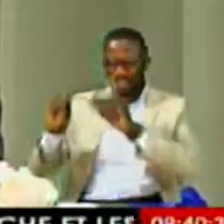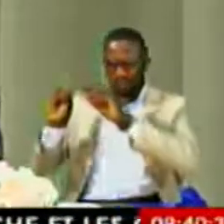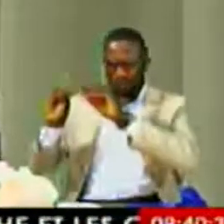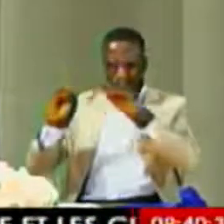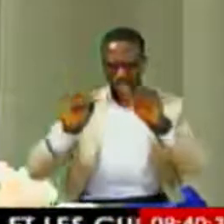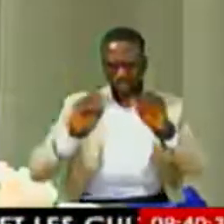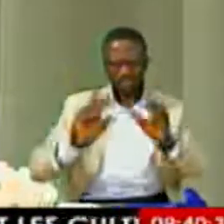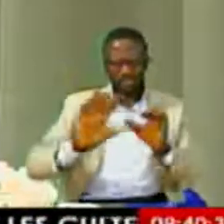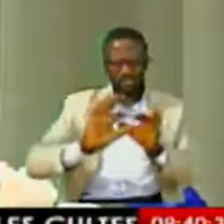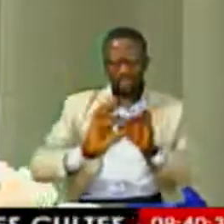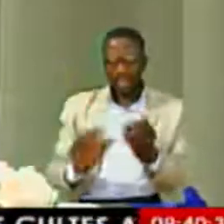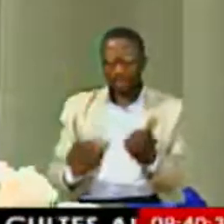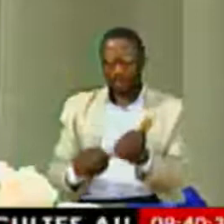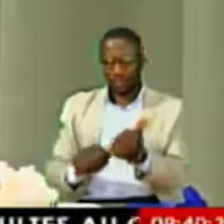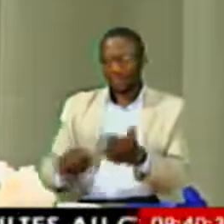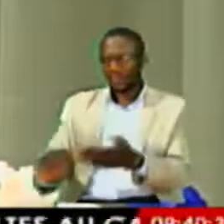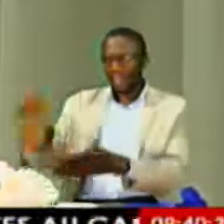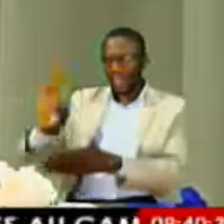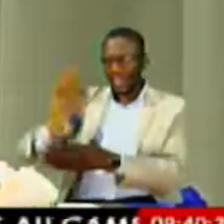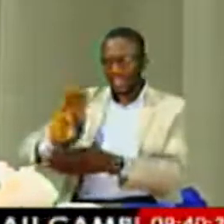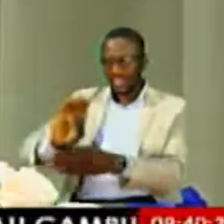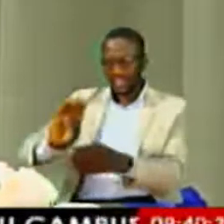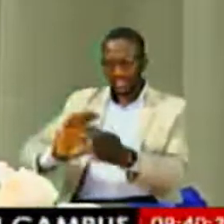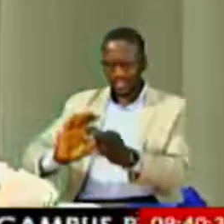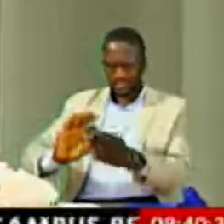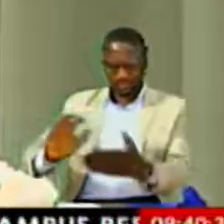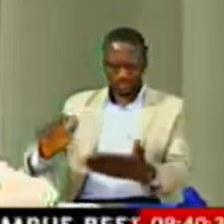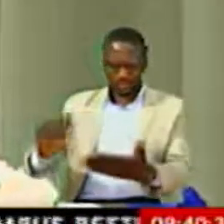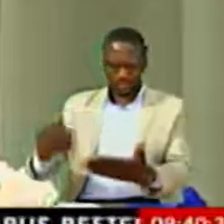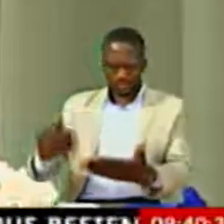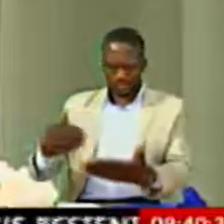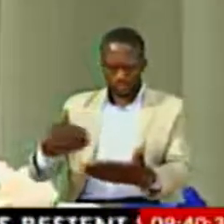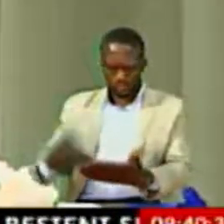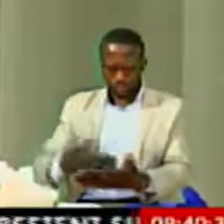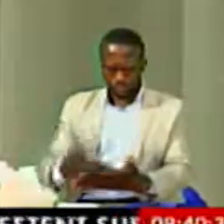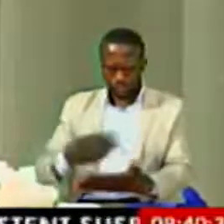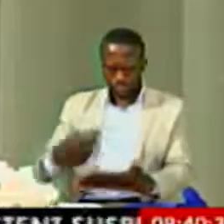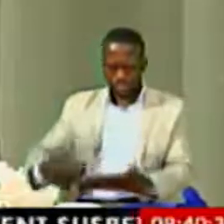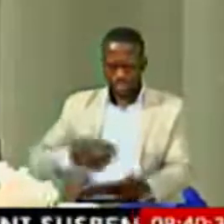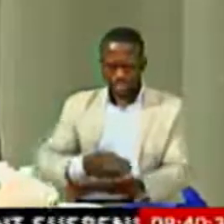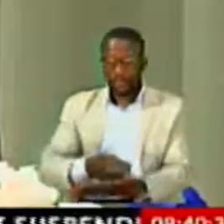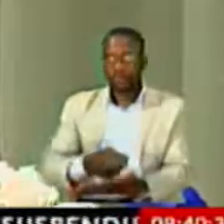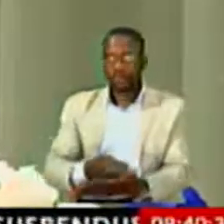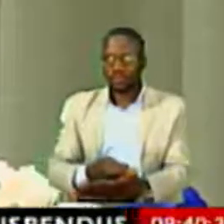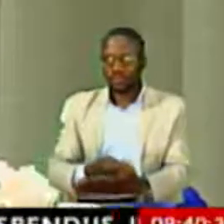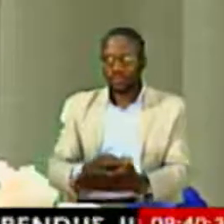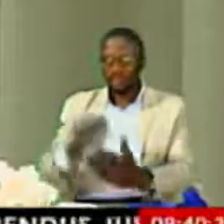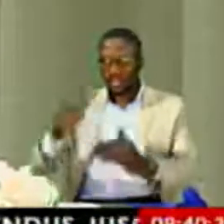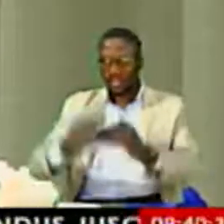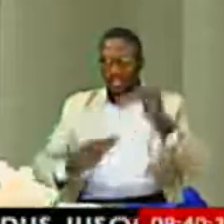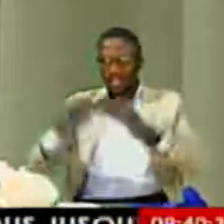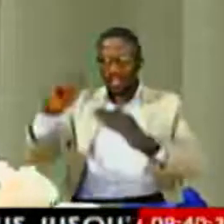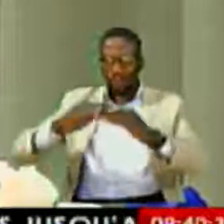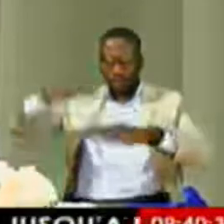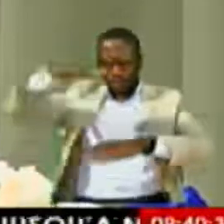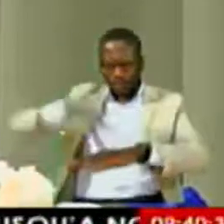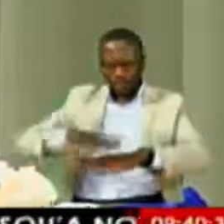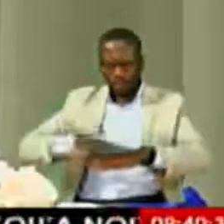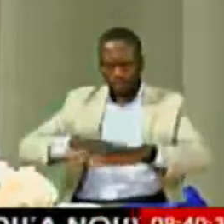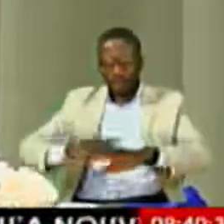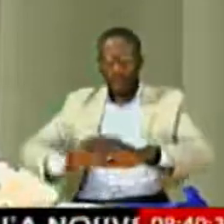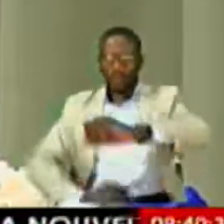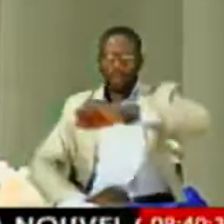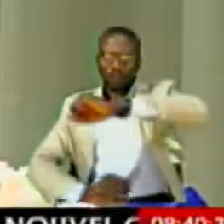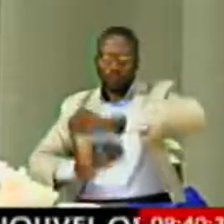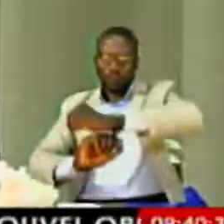of apostles. L'église du Nouveau Testament, the church of the New Testament, He bâti sur le fondement des apôtres et des prophètes. Is